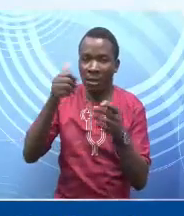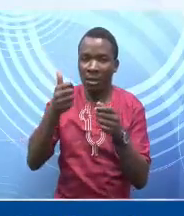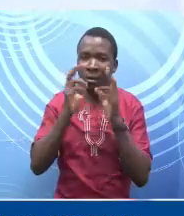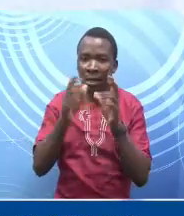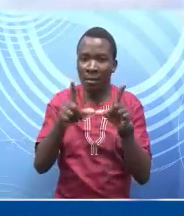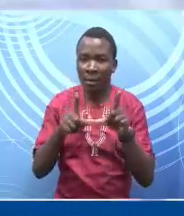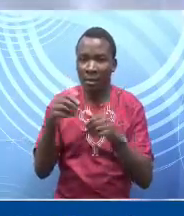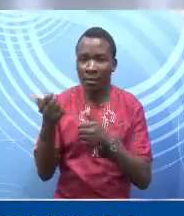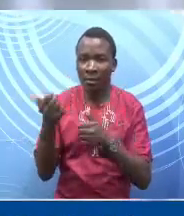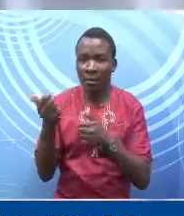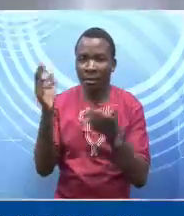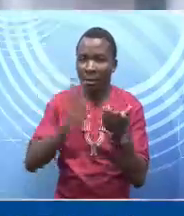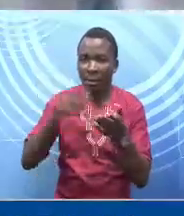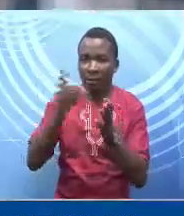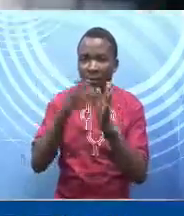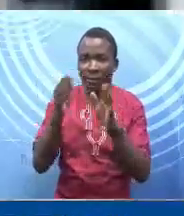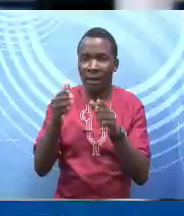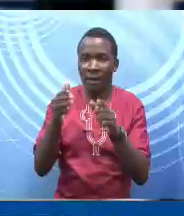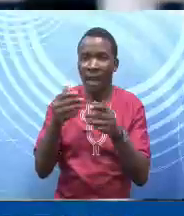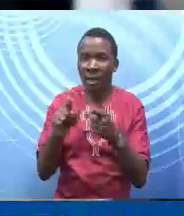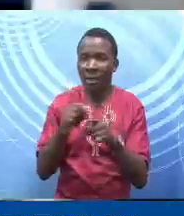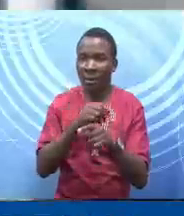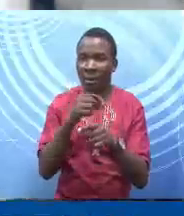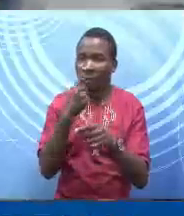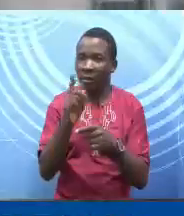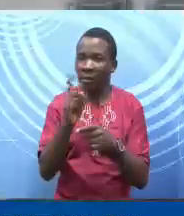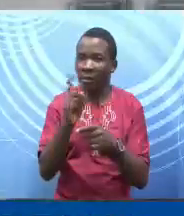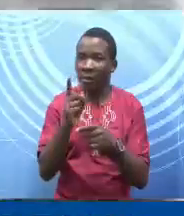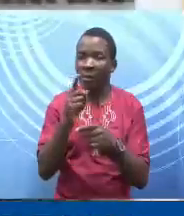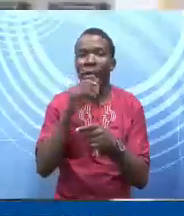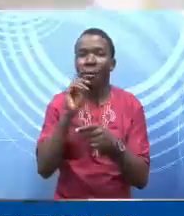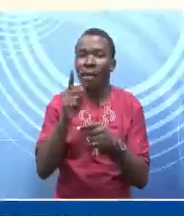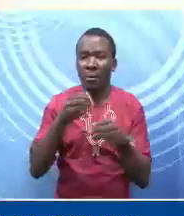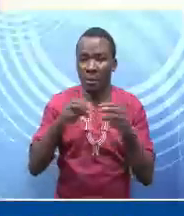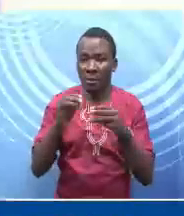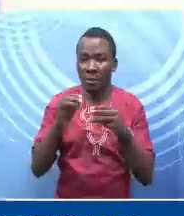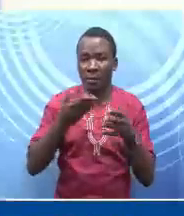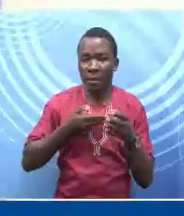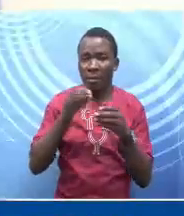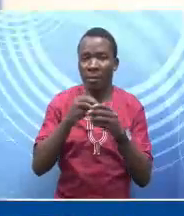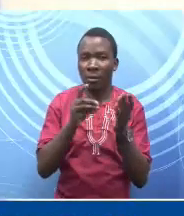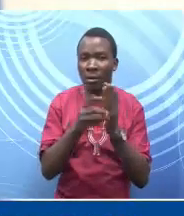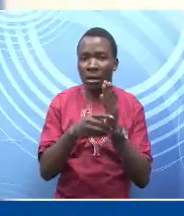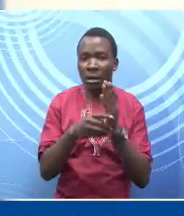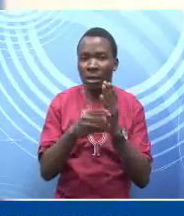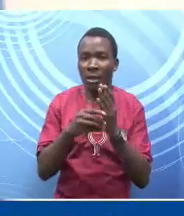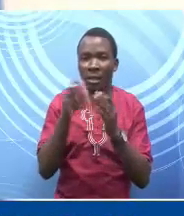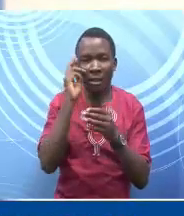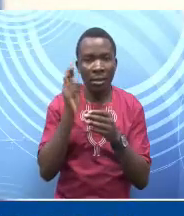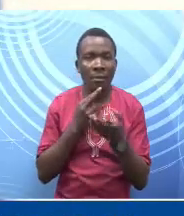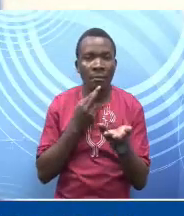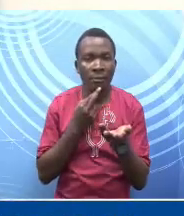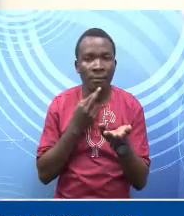icyemezo ibindi byakemezwa n'abaganga yahakanye ko uyu mugabo nta masoko afite mu karere ka Ruhango kuko ni umuturage ufite ibikorwa mu karere